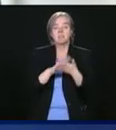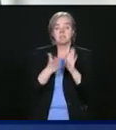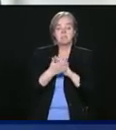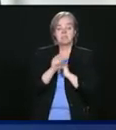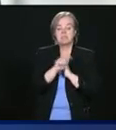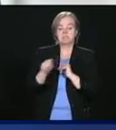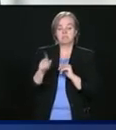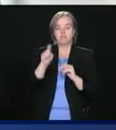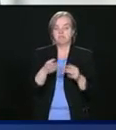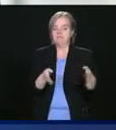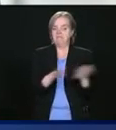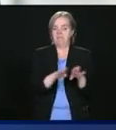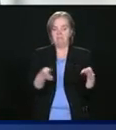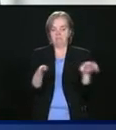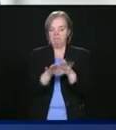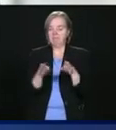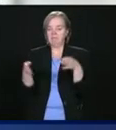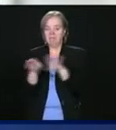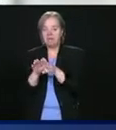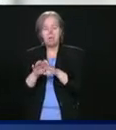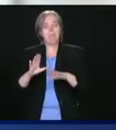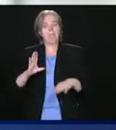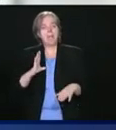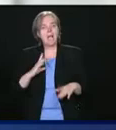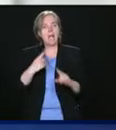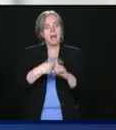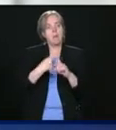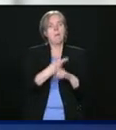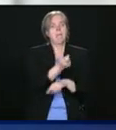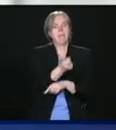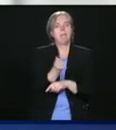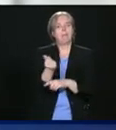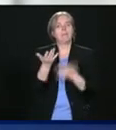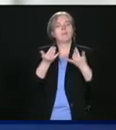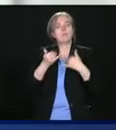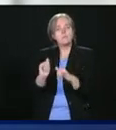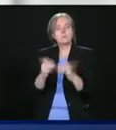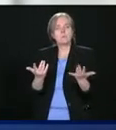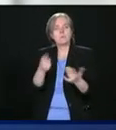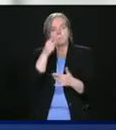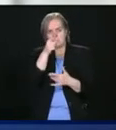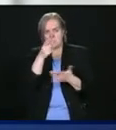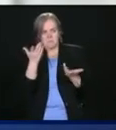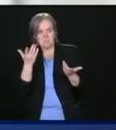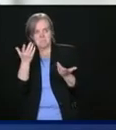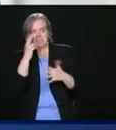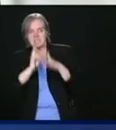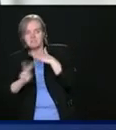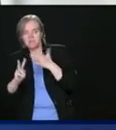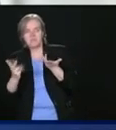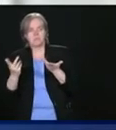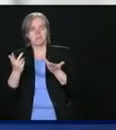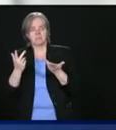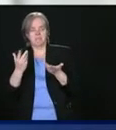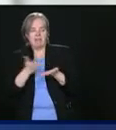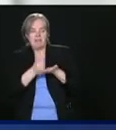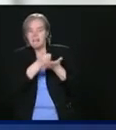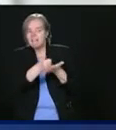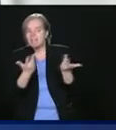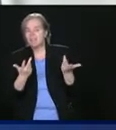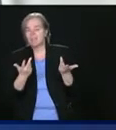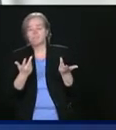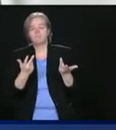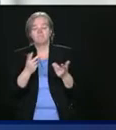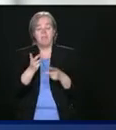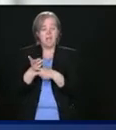entreprises qui, en ce moment, n'arrivent pas à joindre les deux bouts. Est-ce que vous envisagez vraiment déployer un plan